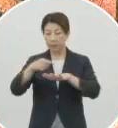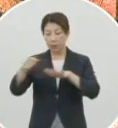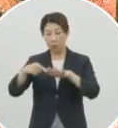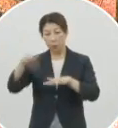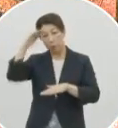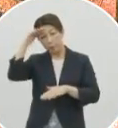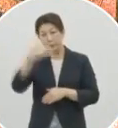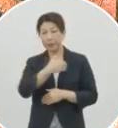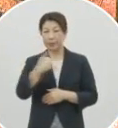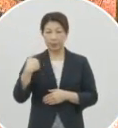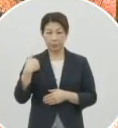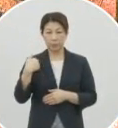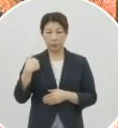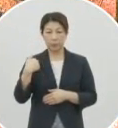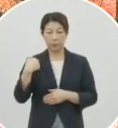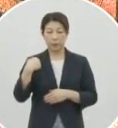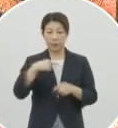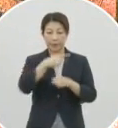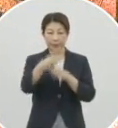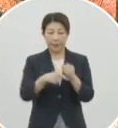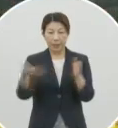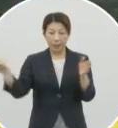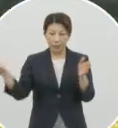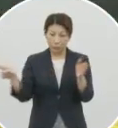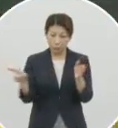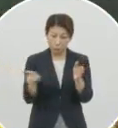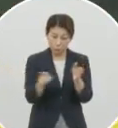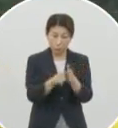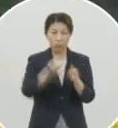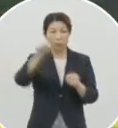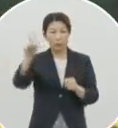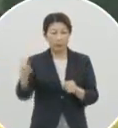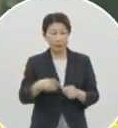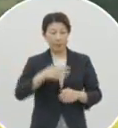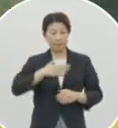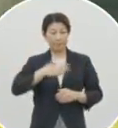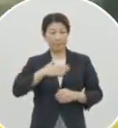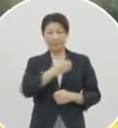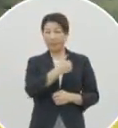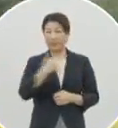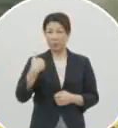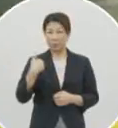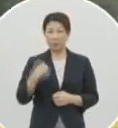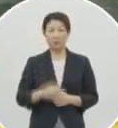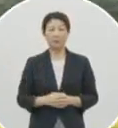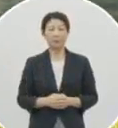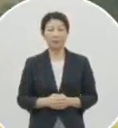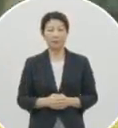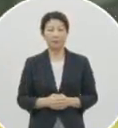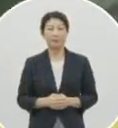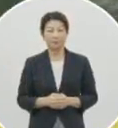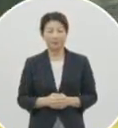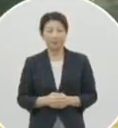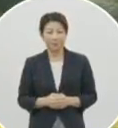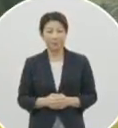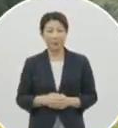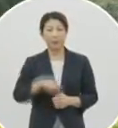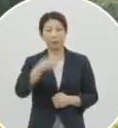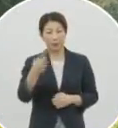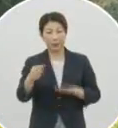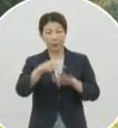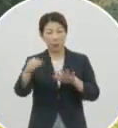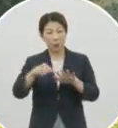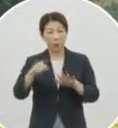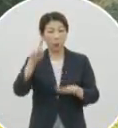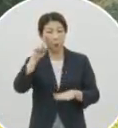葉が楽しめて、一年を通していろんな自然と触れ合えるよ。 うんうん、次は紅